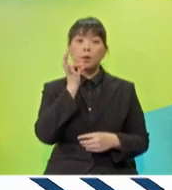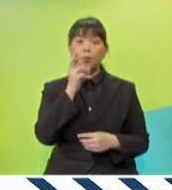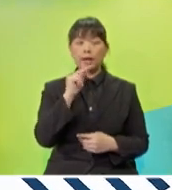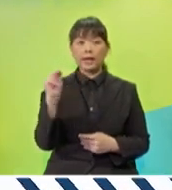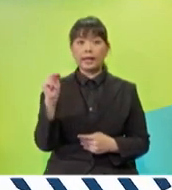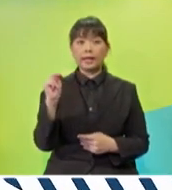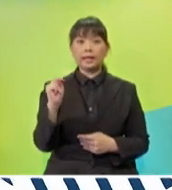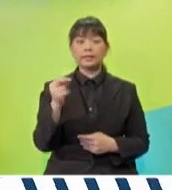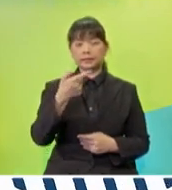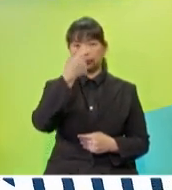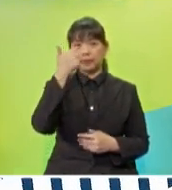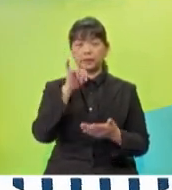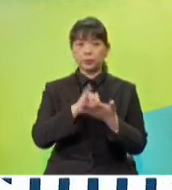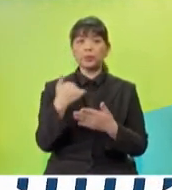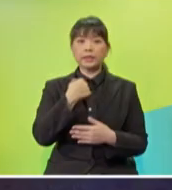ambil banyak